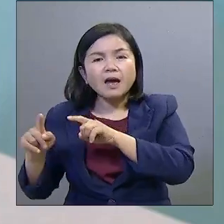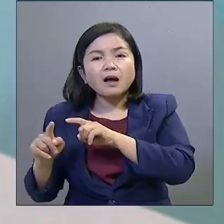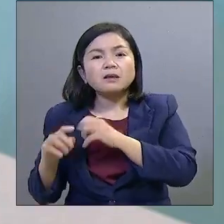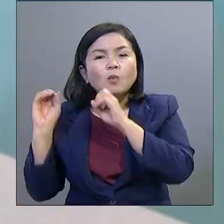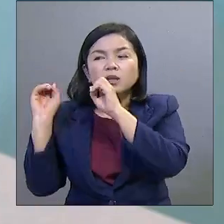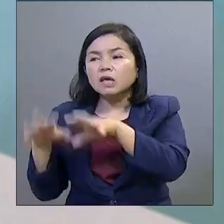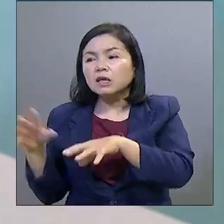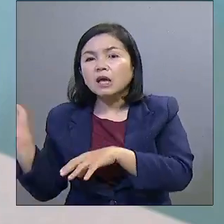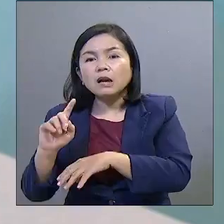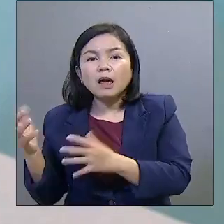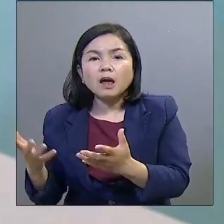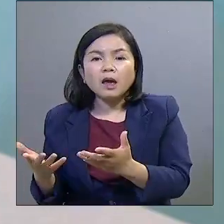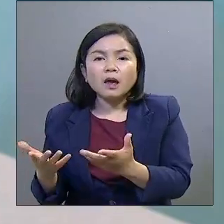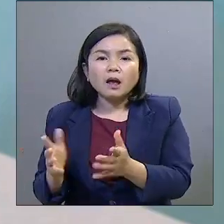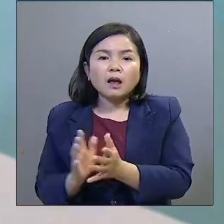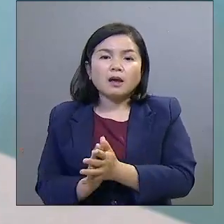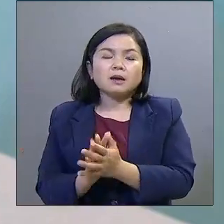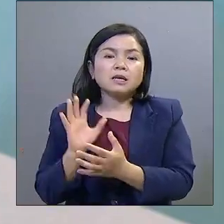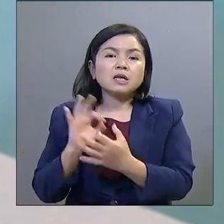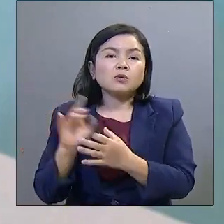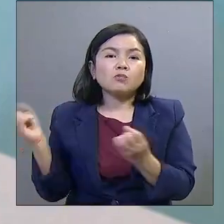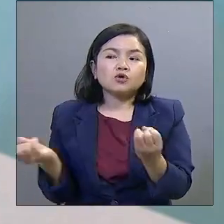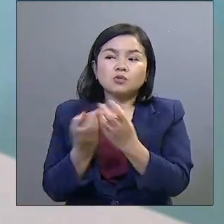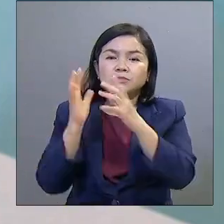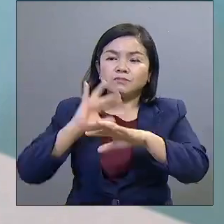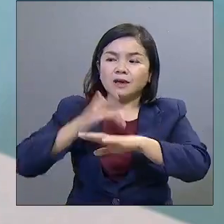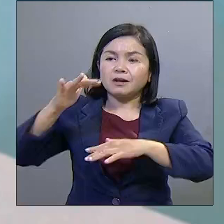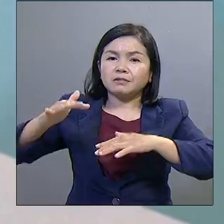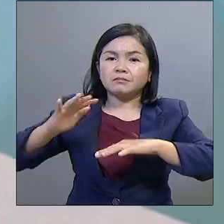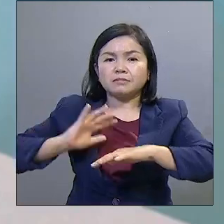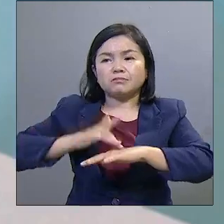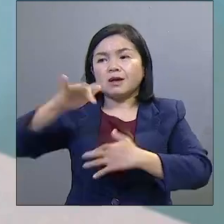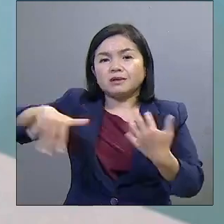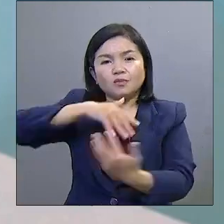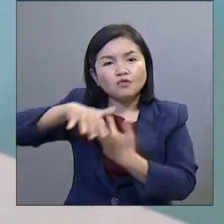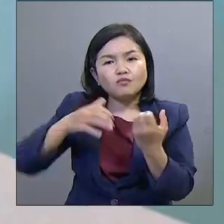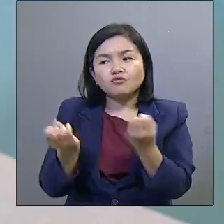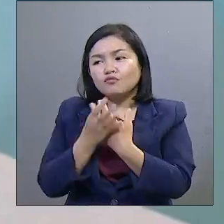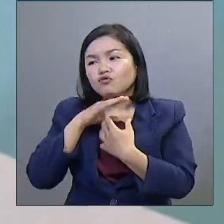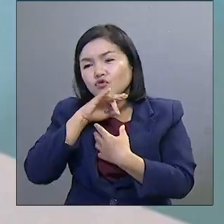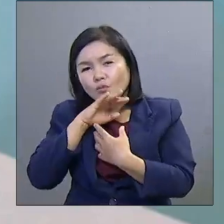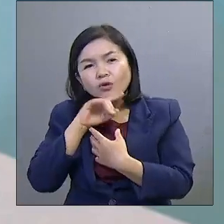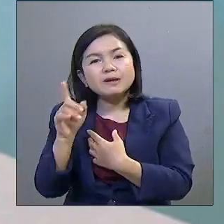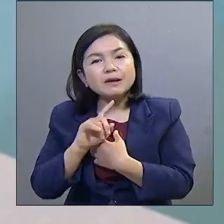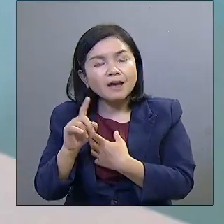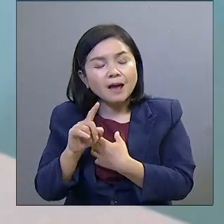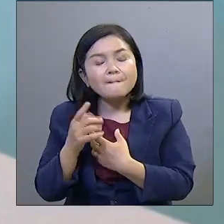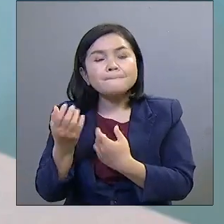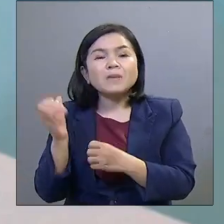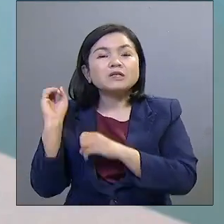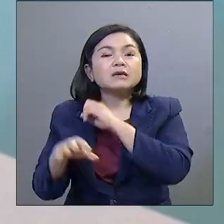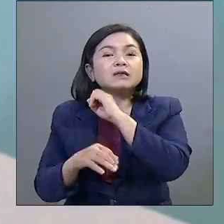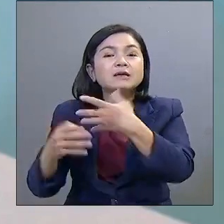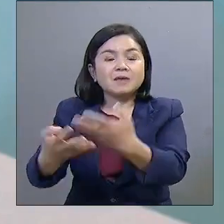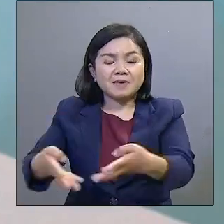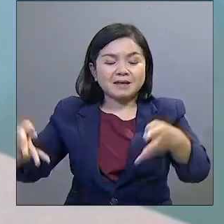วนเนี่ยพอถูกปล่อยไปในเรื่องของสิ่งแวดล้อมในธรรมชาติเองเนี่ยจะก่อให้เกิดขยะเกิดมลพิษหรือเปล่าเปลี่ยนอวนไร้ค่านะค